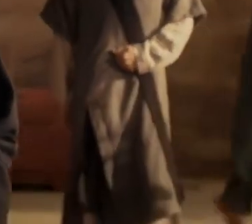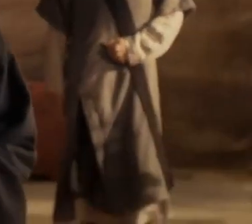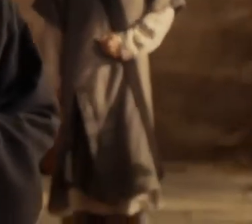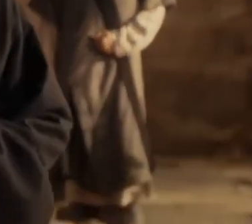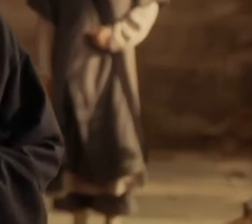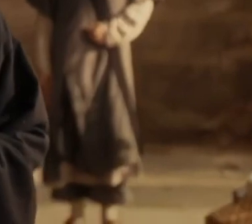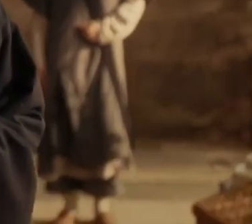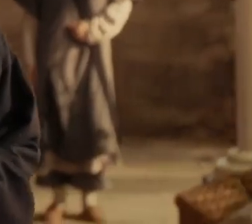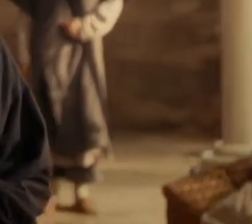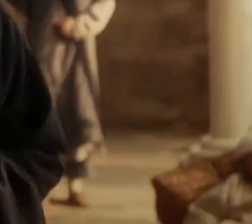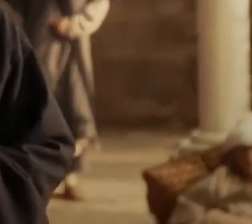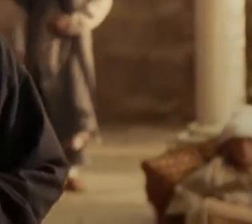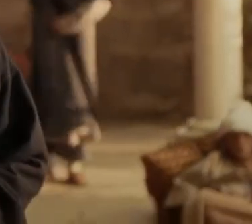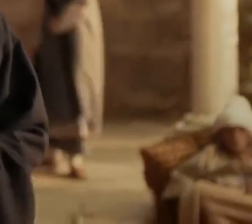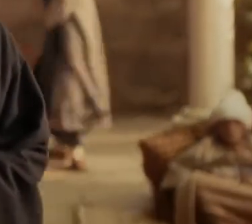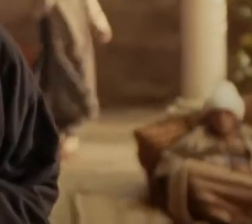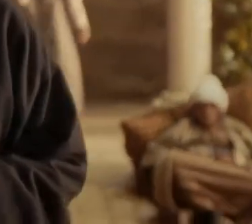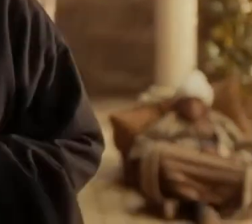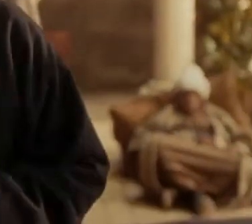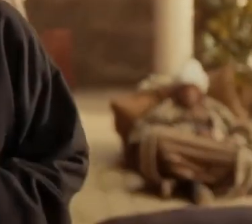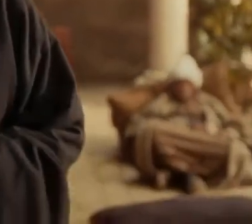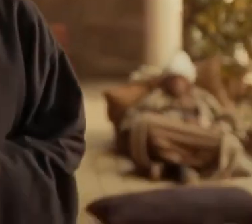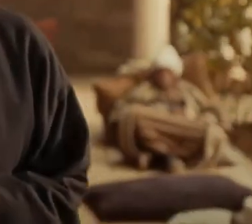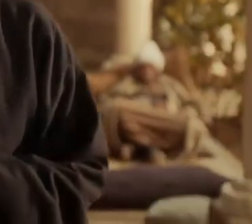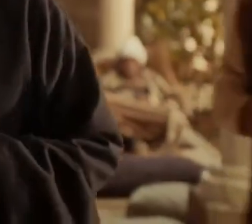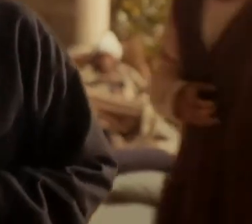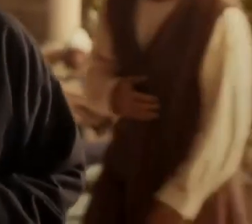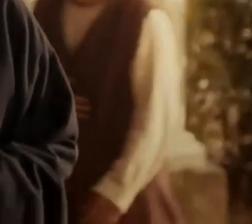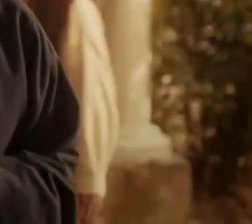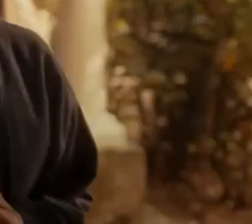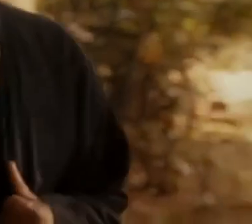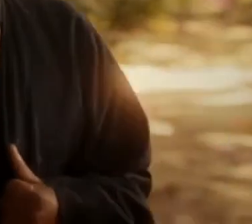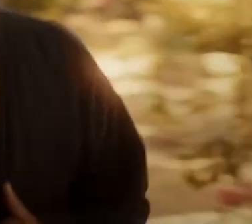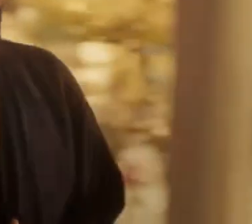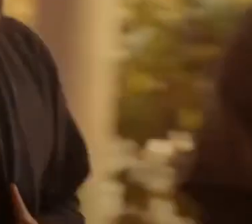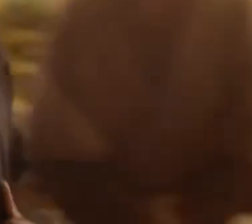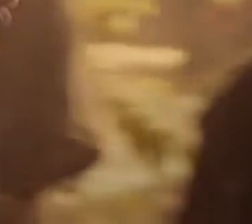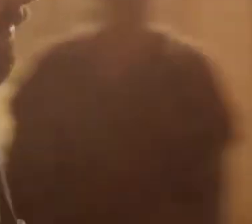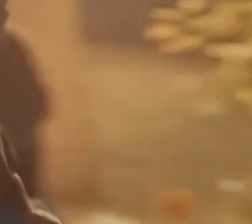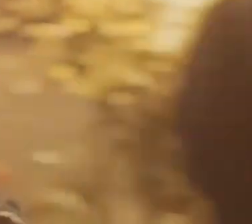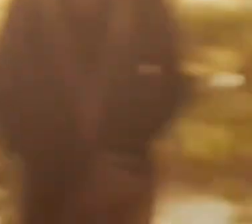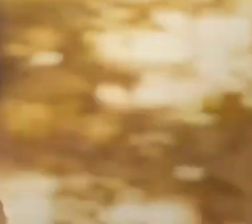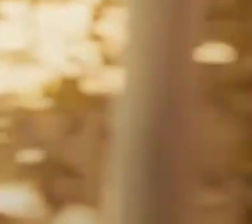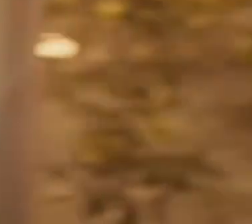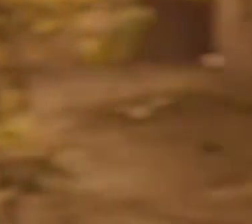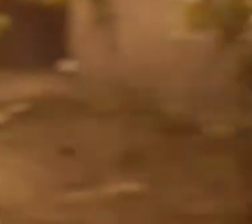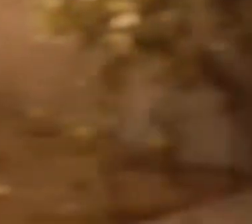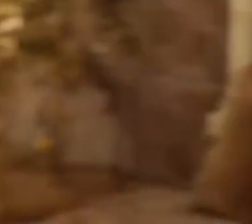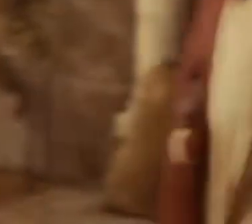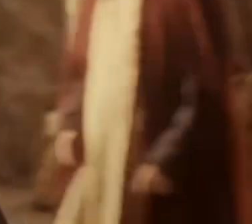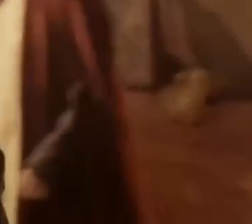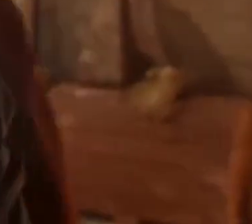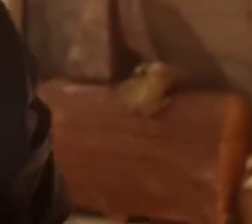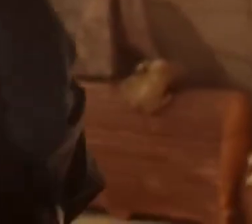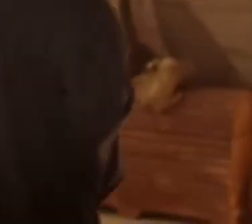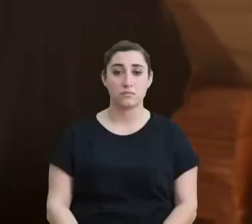uğurluyor. Çok gitmeden durup arkasından baktı ve kapıların birinden içeri girdi. Mikel karşıdan gelirken Yunus da